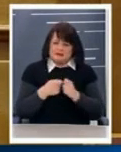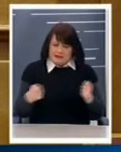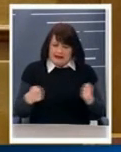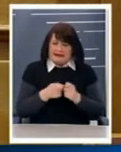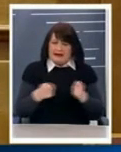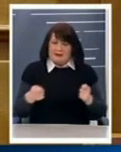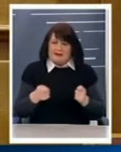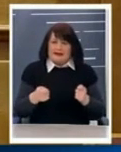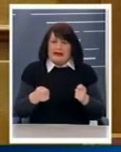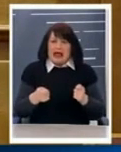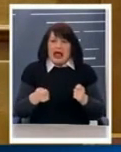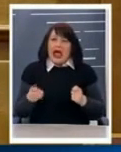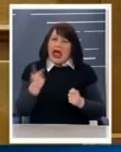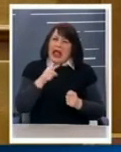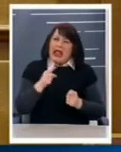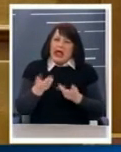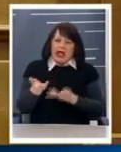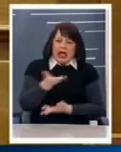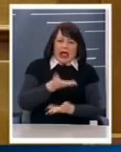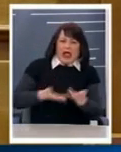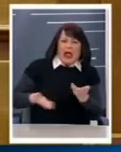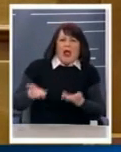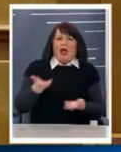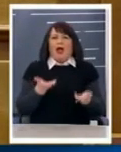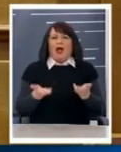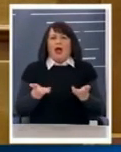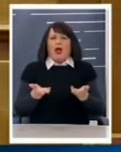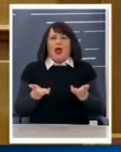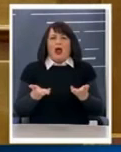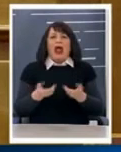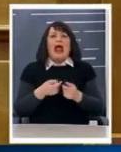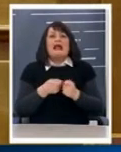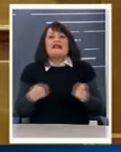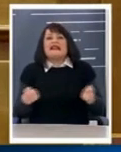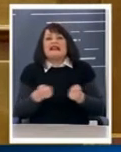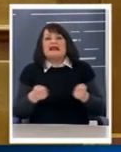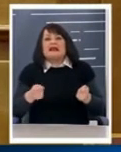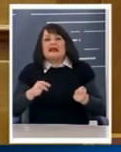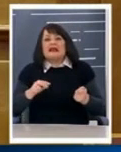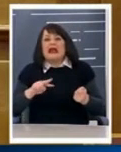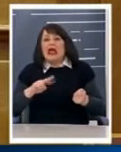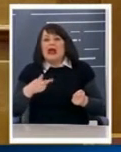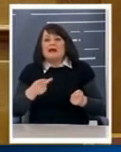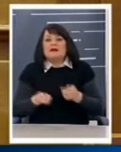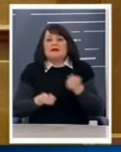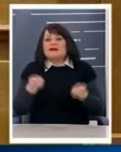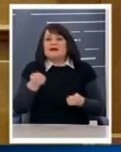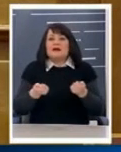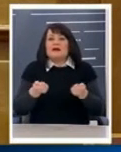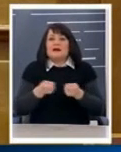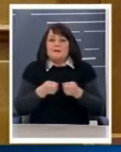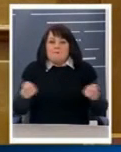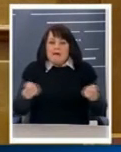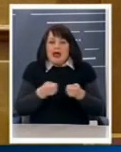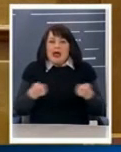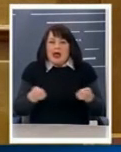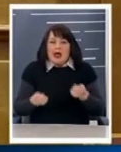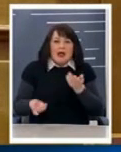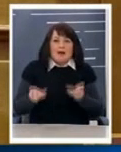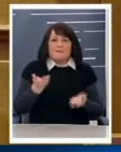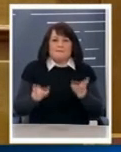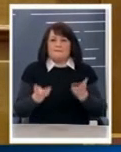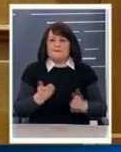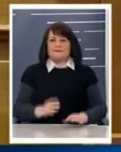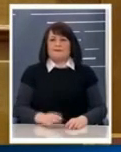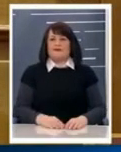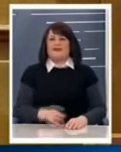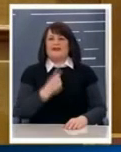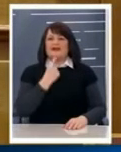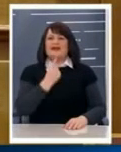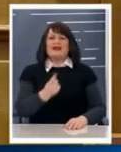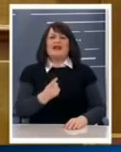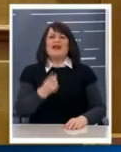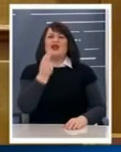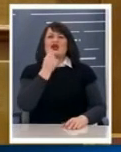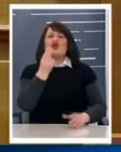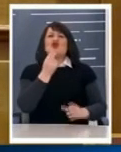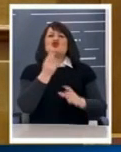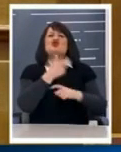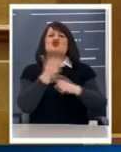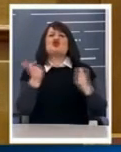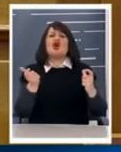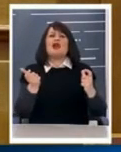και υπάρχουν και αντίμετρα. Και ακούω τα αντίμετρα, ακούστε ποια είναι τα αντίμετρα. Η βελτίωση του γεύματος στα παιδιά στα